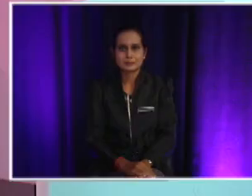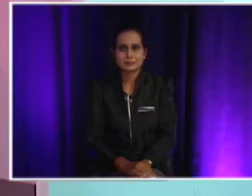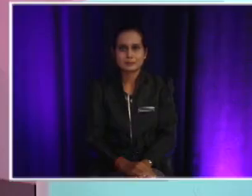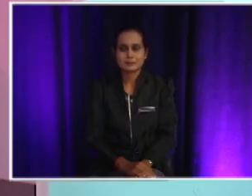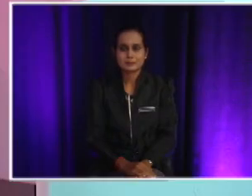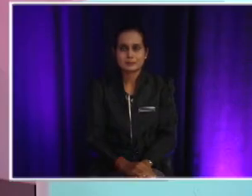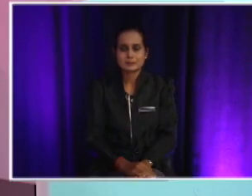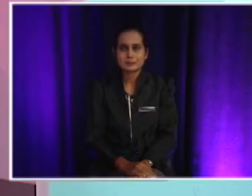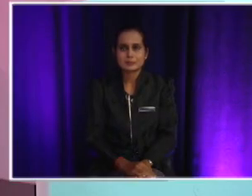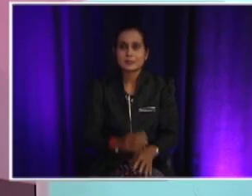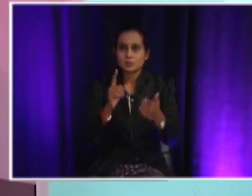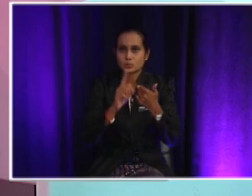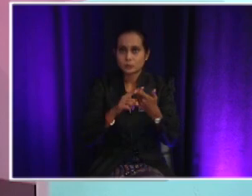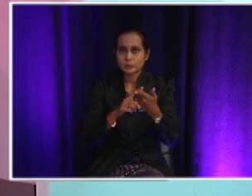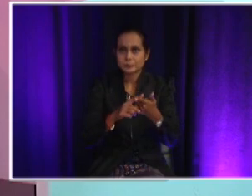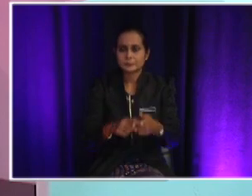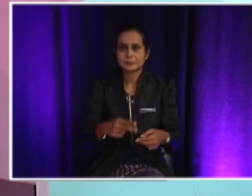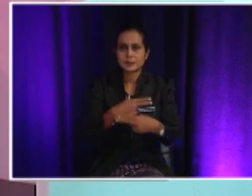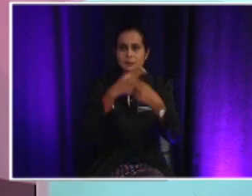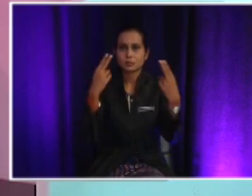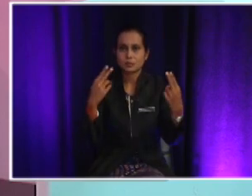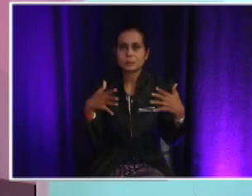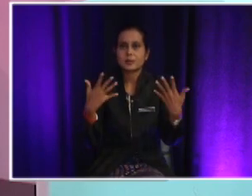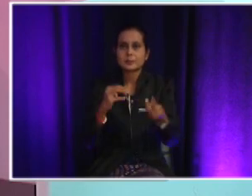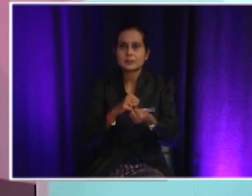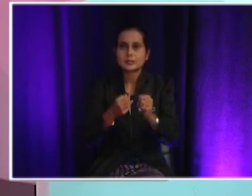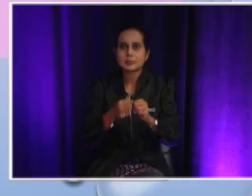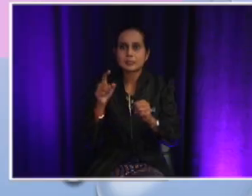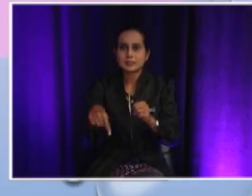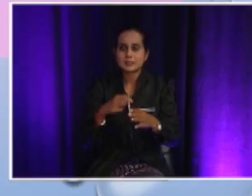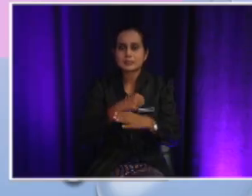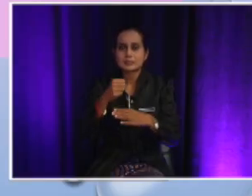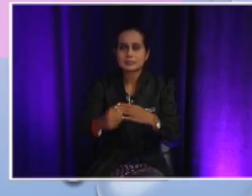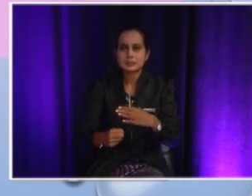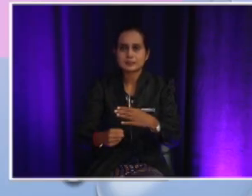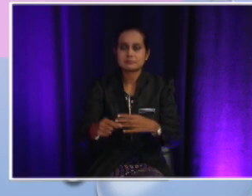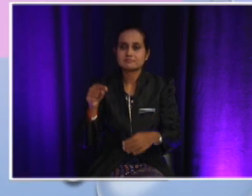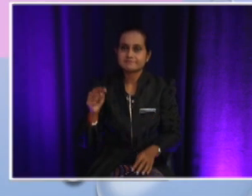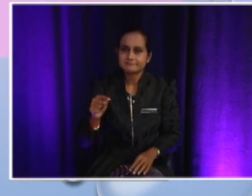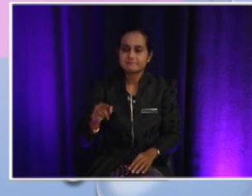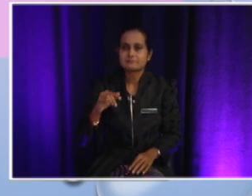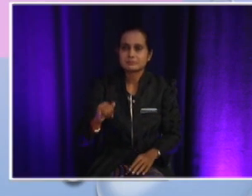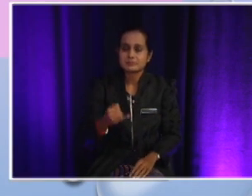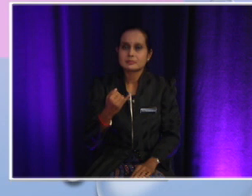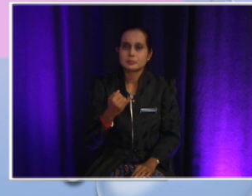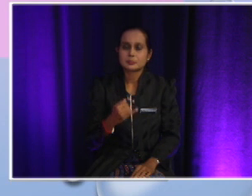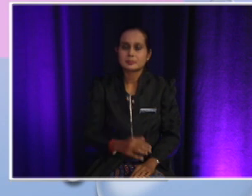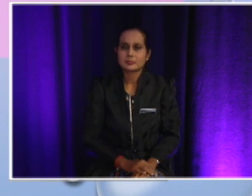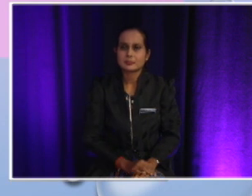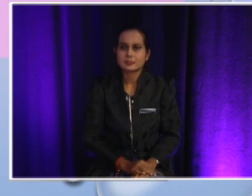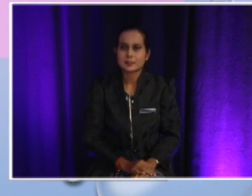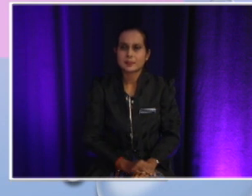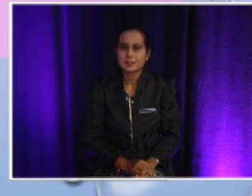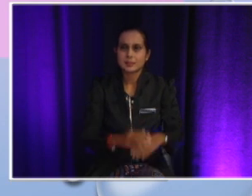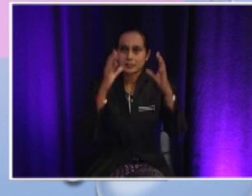untuk yang kedua, okey, huraikan bagaimana masalah itu boleh diatasi. Yang ini pun, okey tadi. Okey,